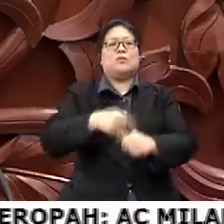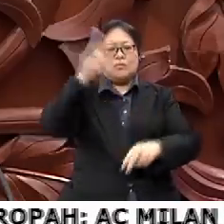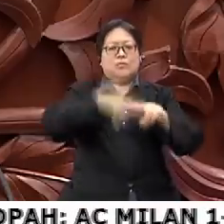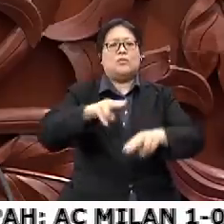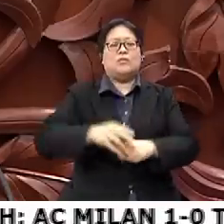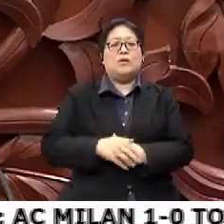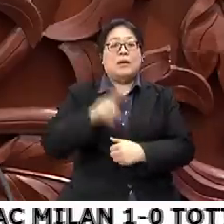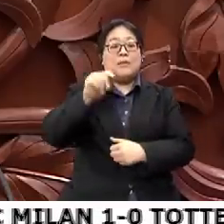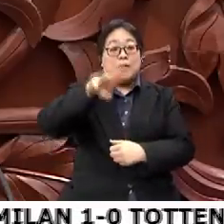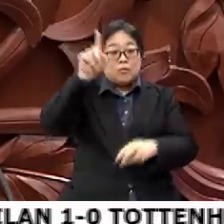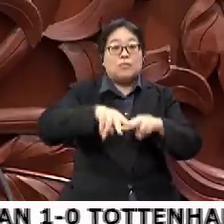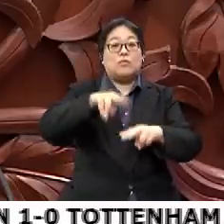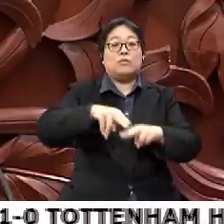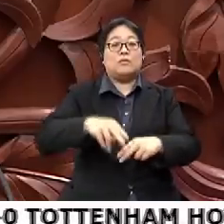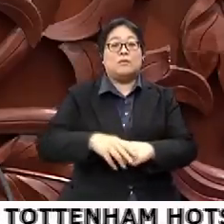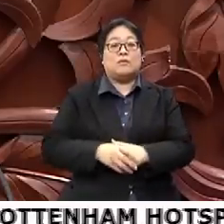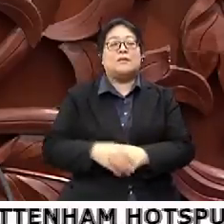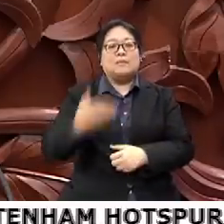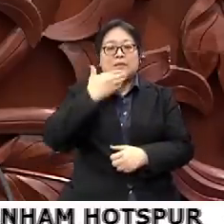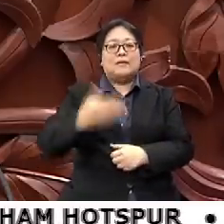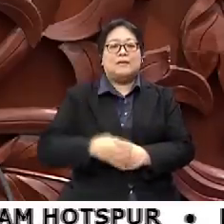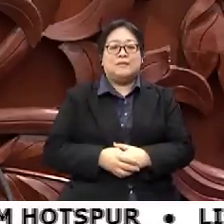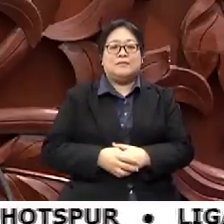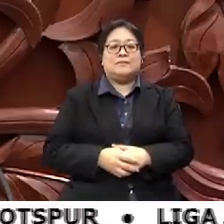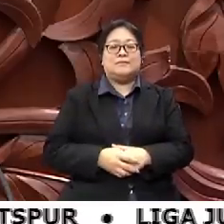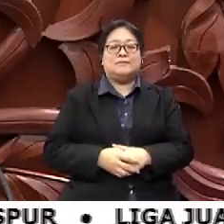Duduk. Kampar duduk. Terima kasih.